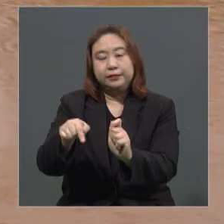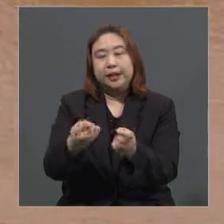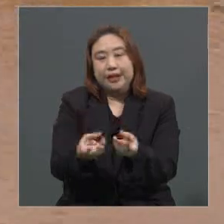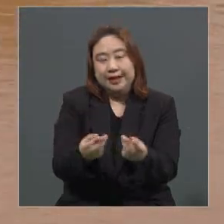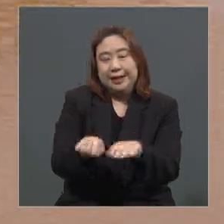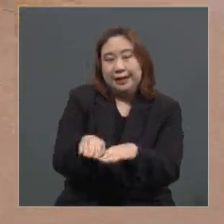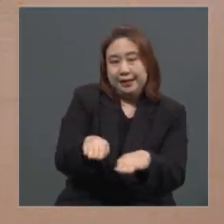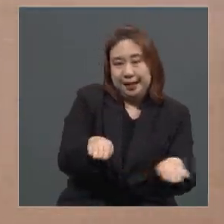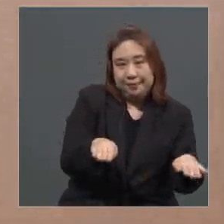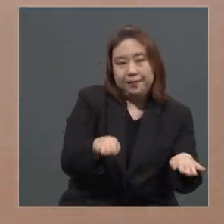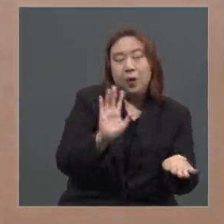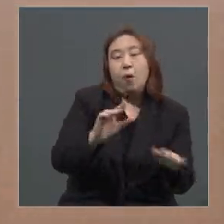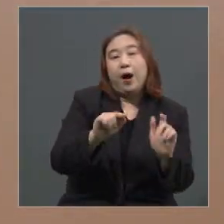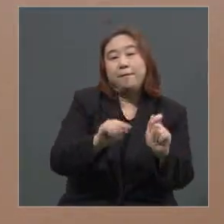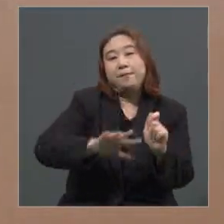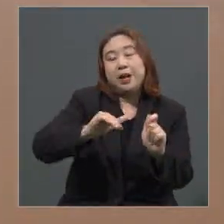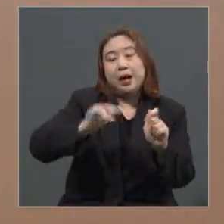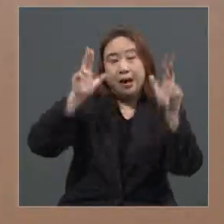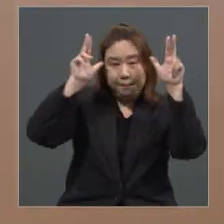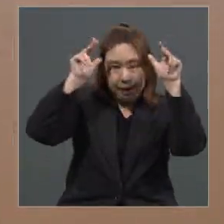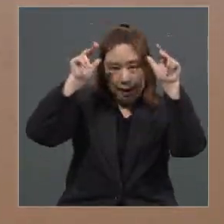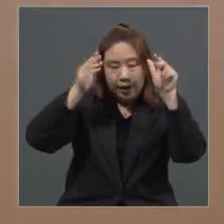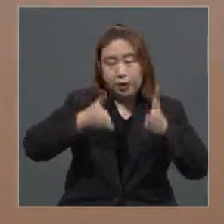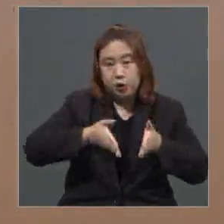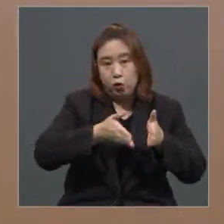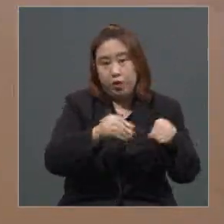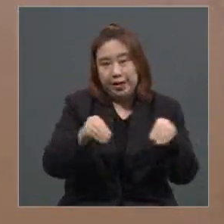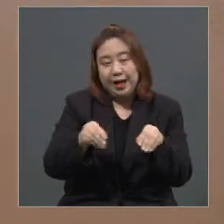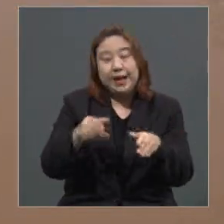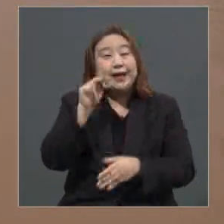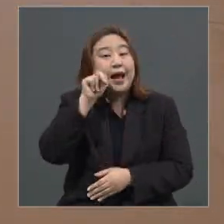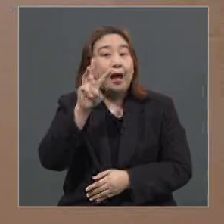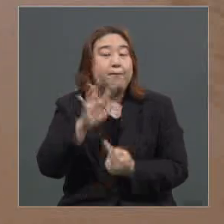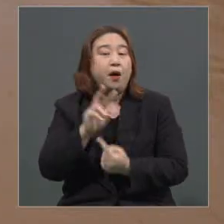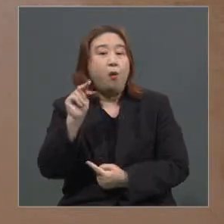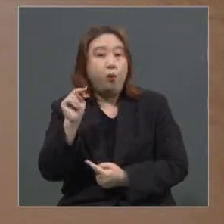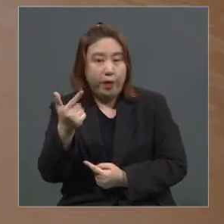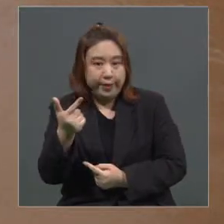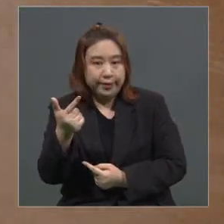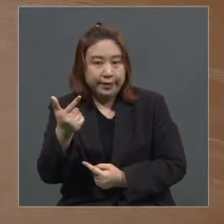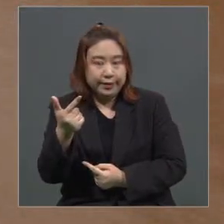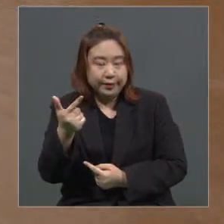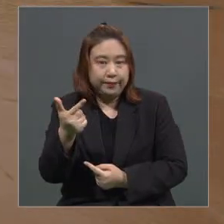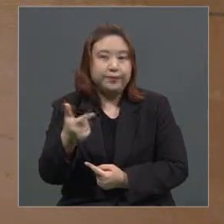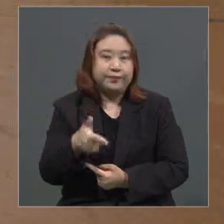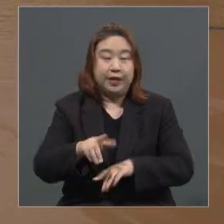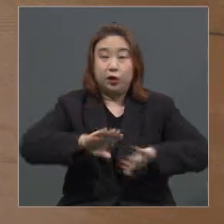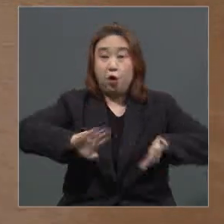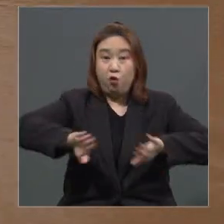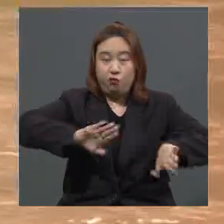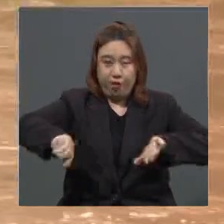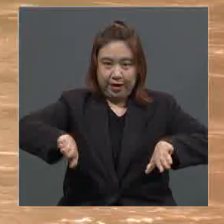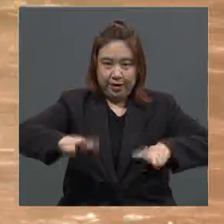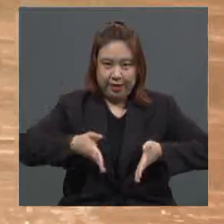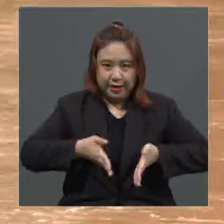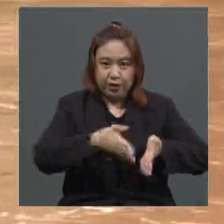ปางอำเภอเมืองลำปางบริเวณถนนเลียบแม่น้ำวังด้านล่างของทั้ง2ฝั่งนะคะตั้งแต่บริเวณสะพานสายตุวารีถนนท่านางลอย